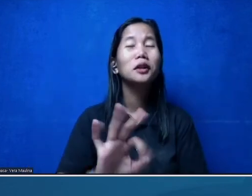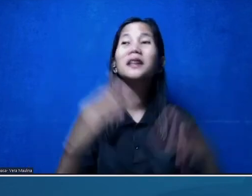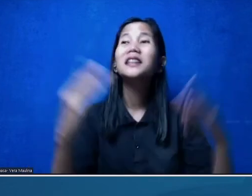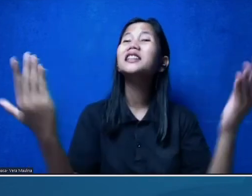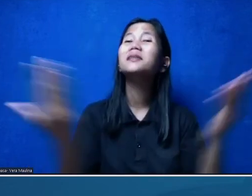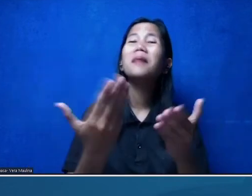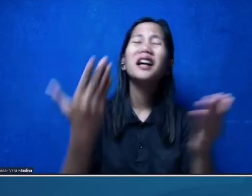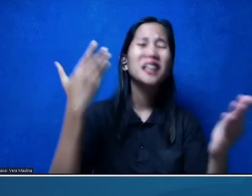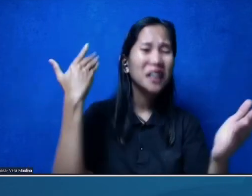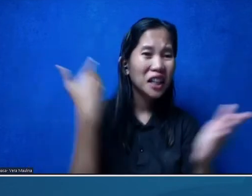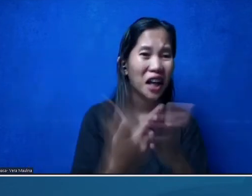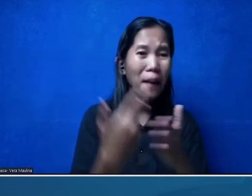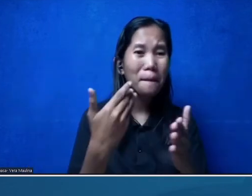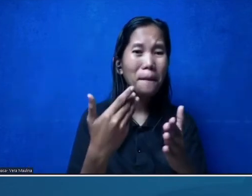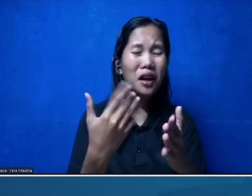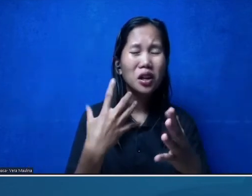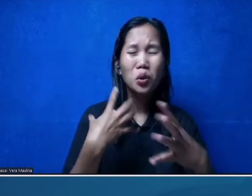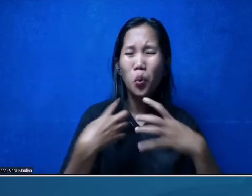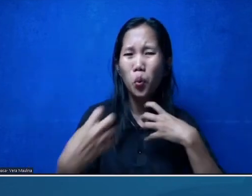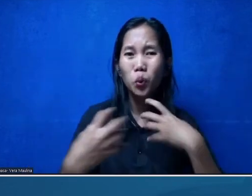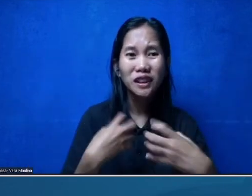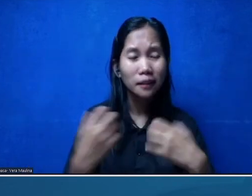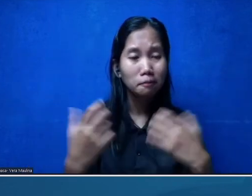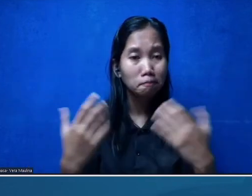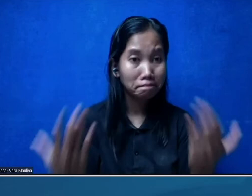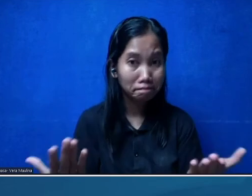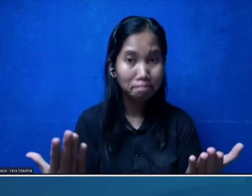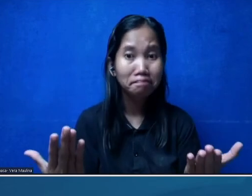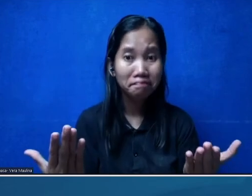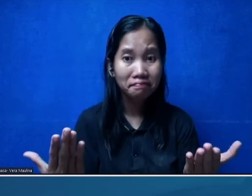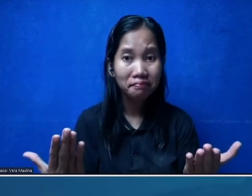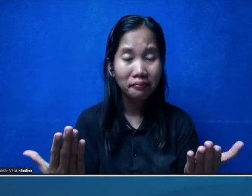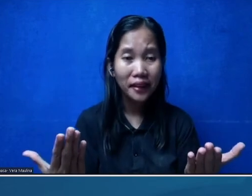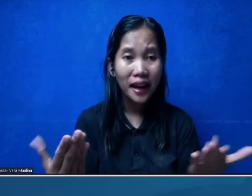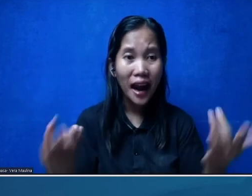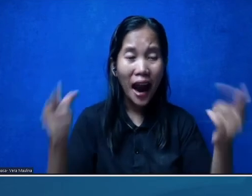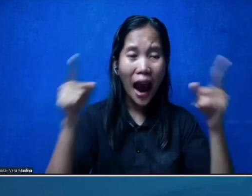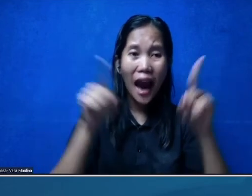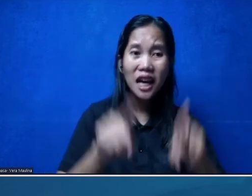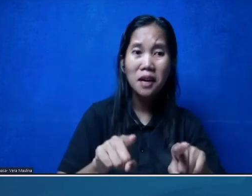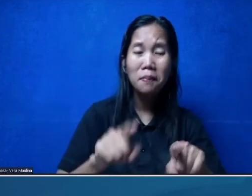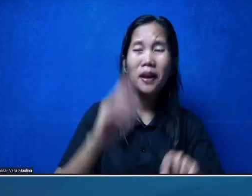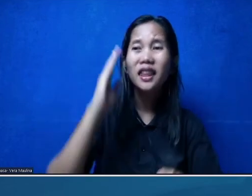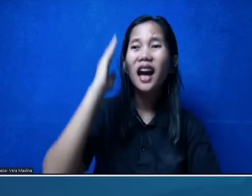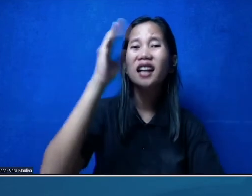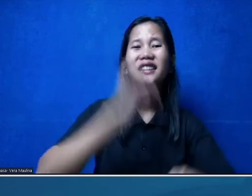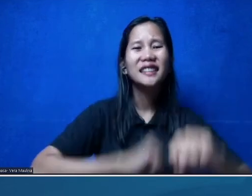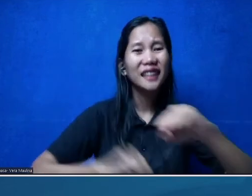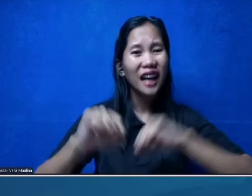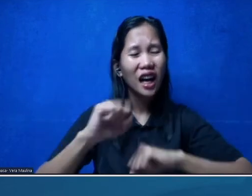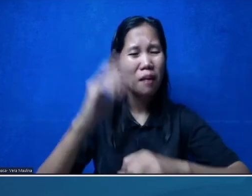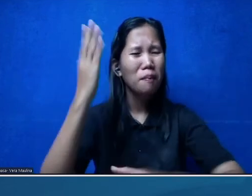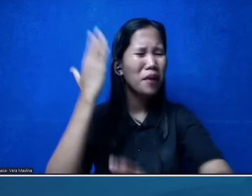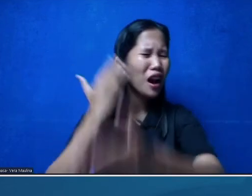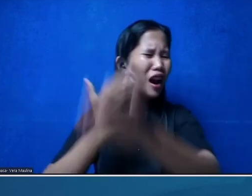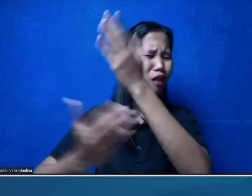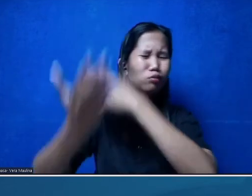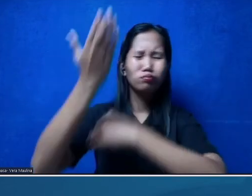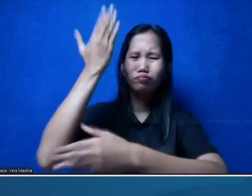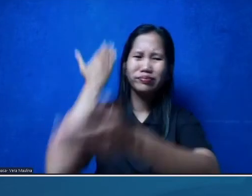berlalu dan nantipun dikatakan tidak akan pernah lagi muncul dosa ataupun kejahatan